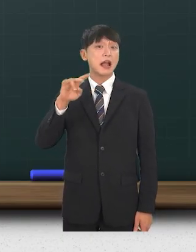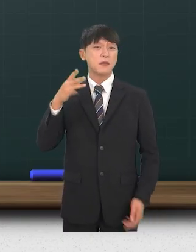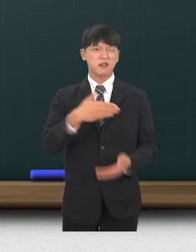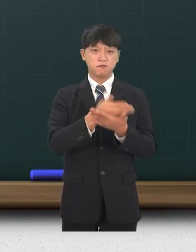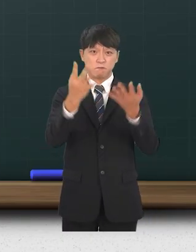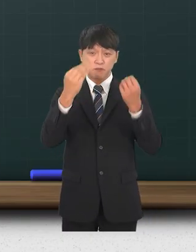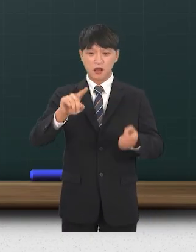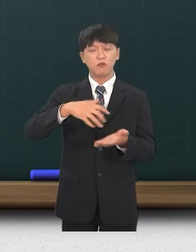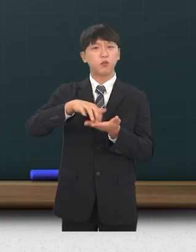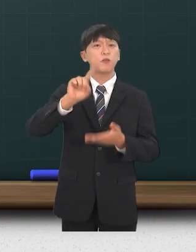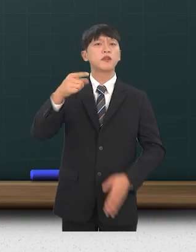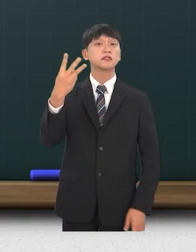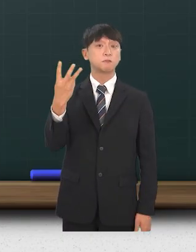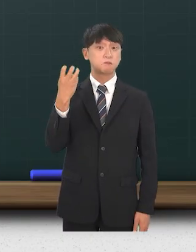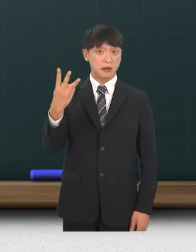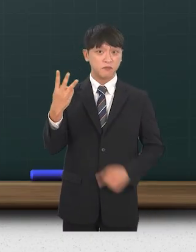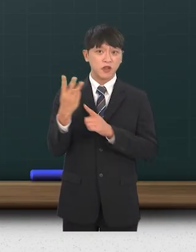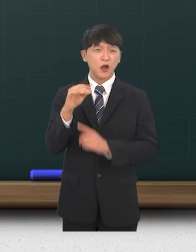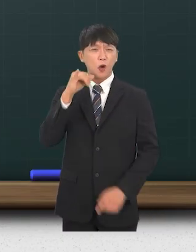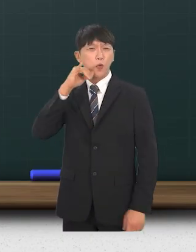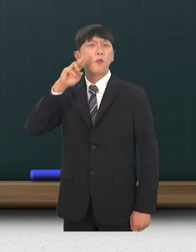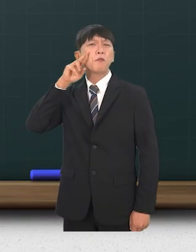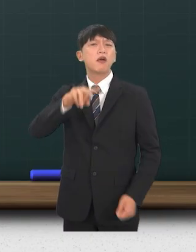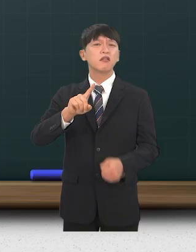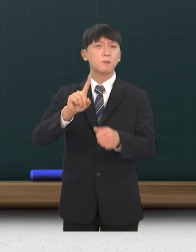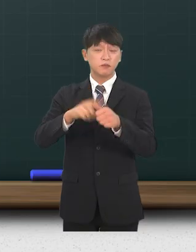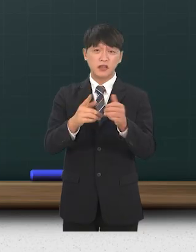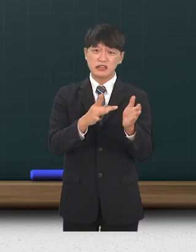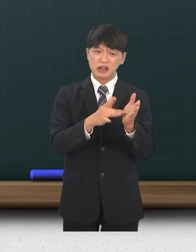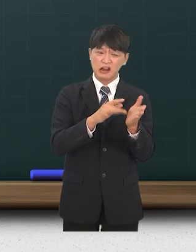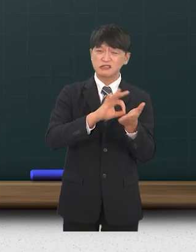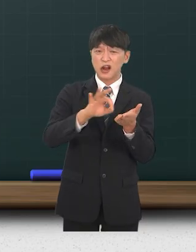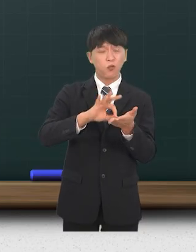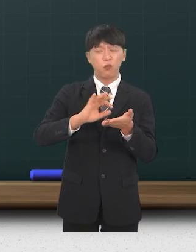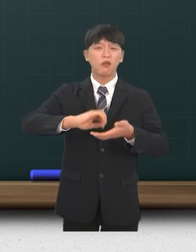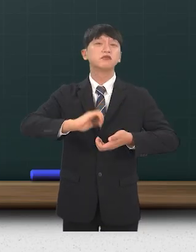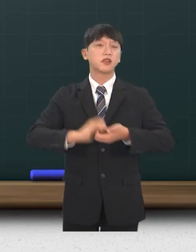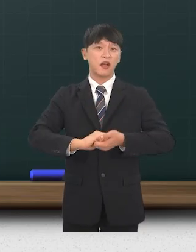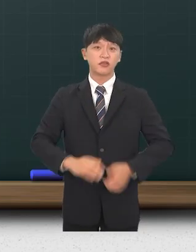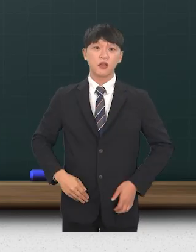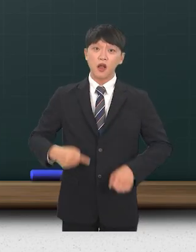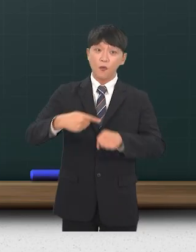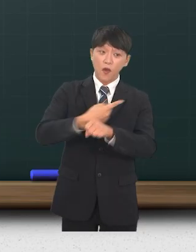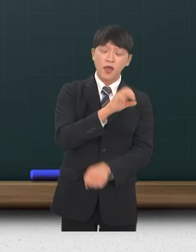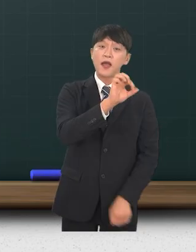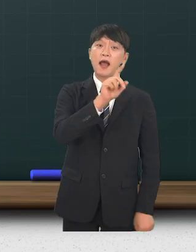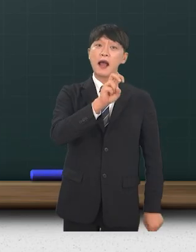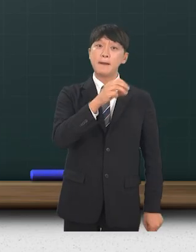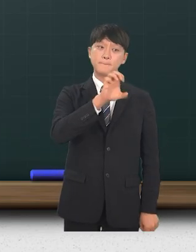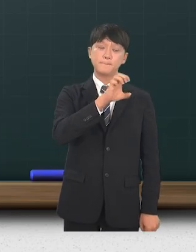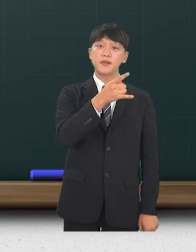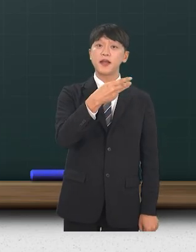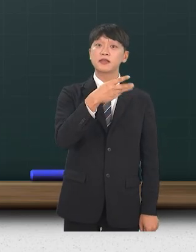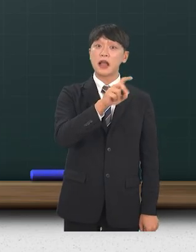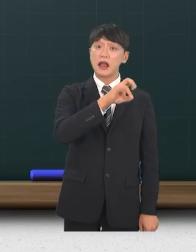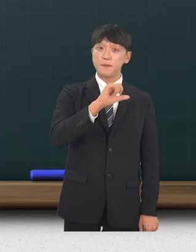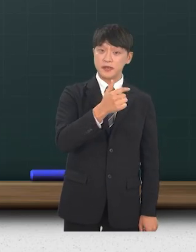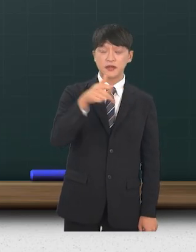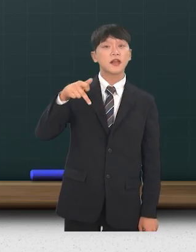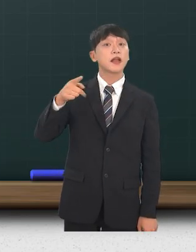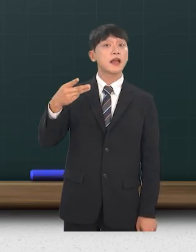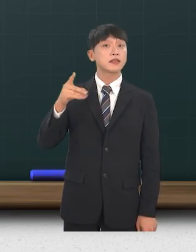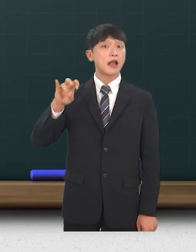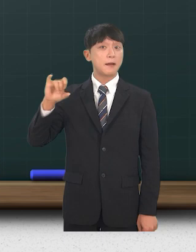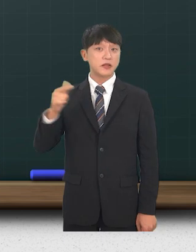133종의 마약류는 중독성이 심각해 약물로도 이용이 아주 제한적입니다. 이외에 암페타민, 케타민,